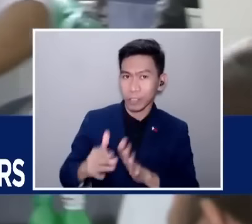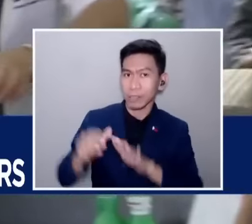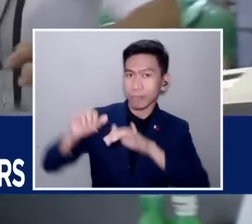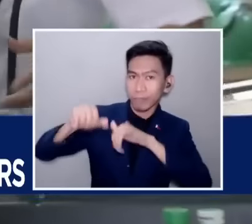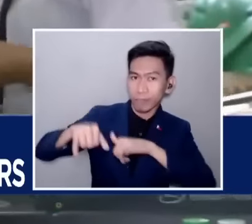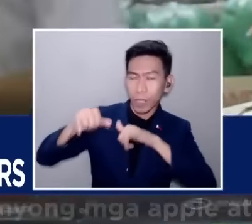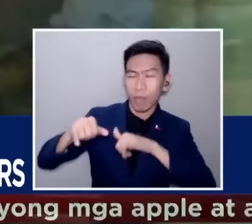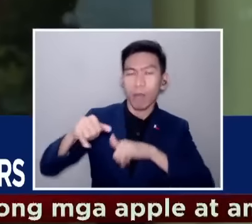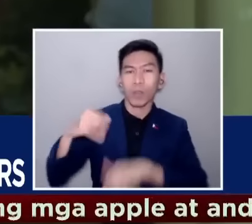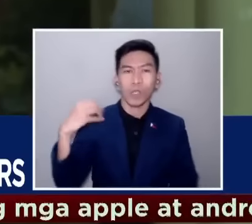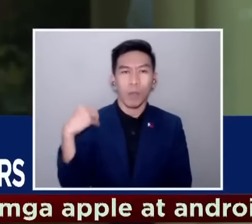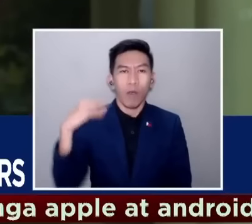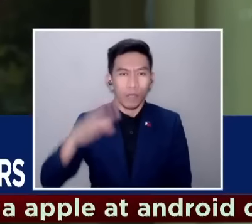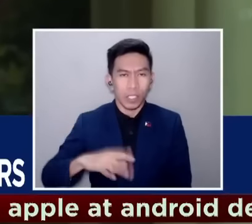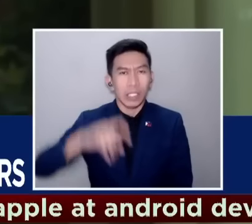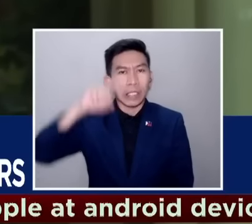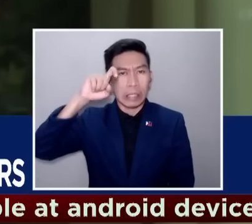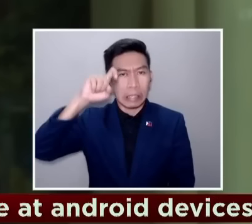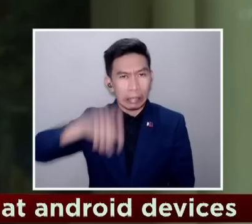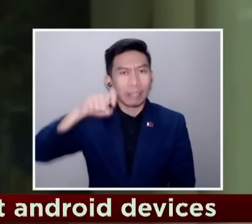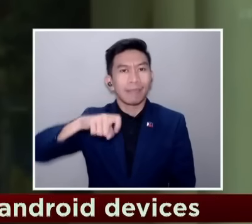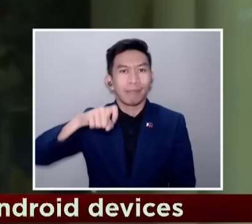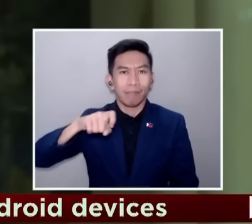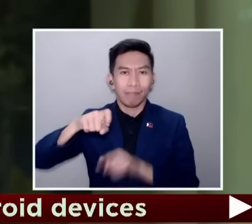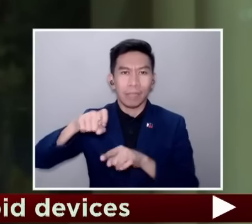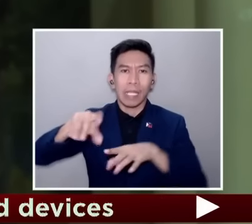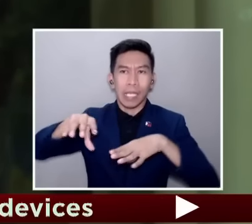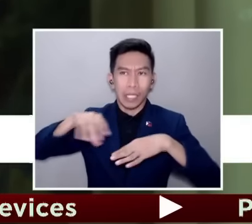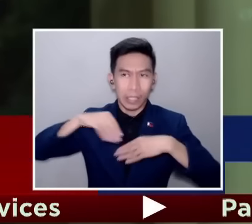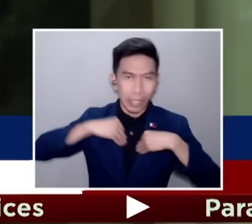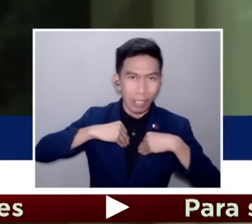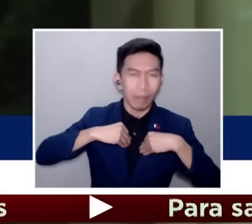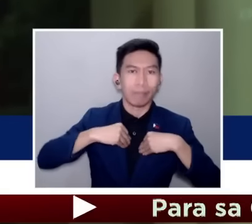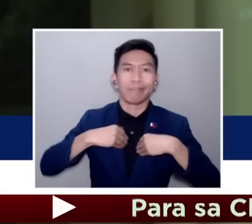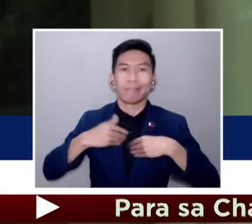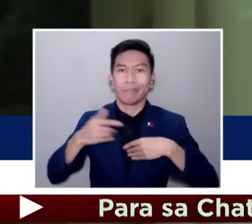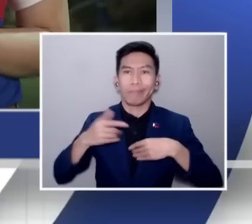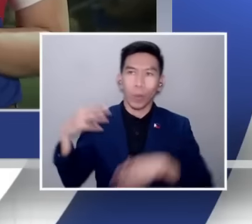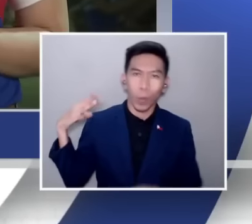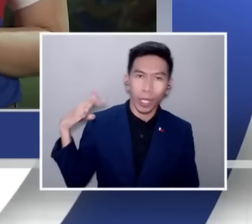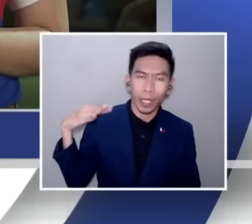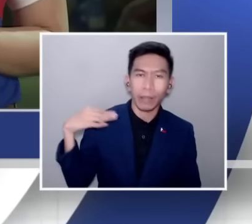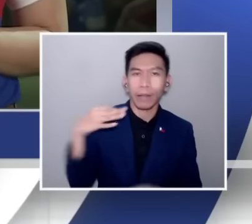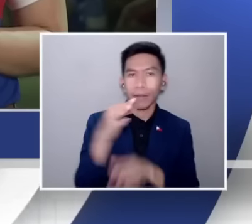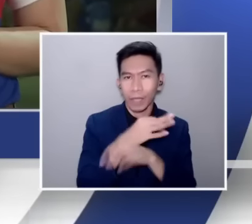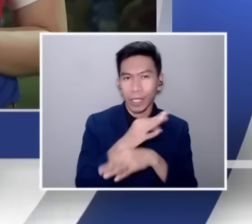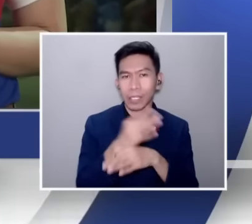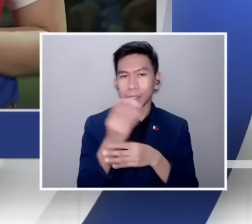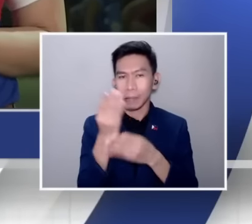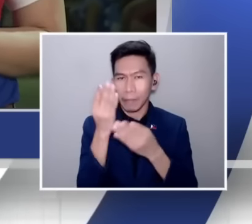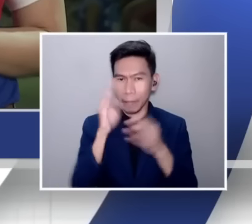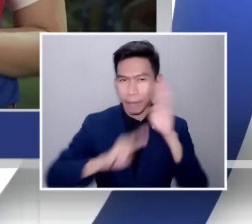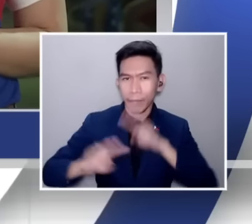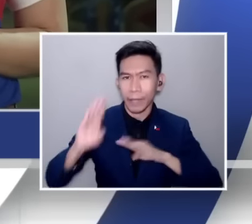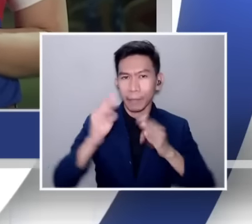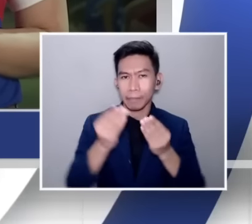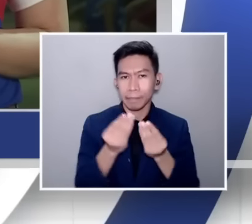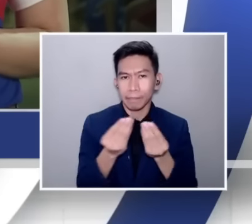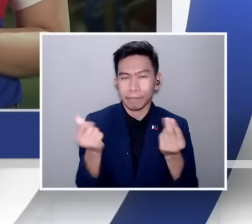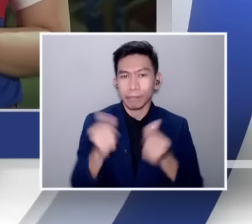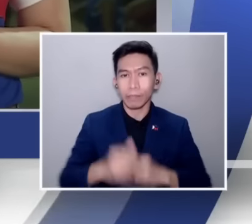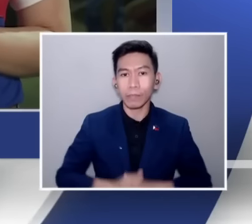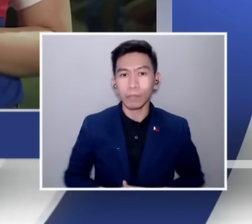kailangan nilang i-accommodate yan at hintayin talagang maayos ang issue. Henry. So, meron pang nagbabantay ng mga botante